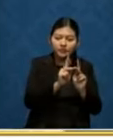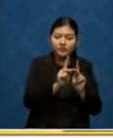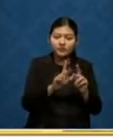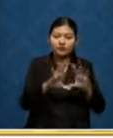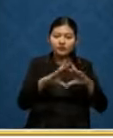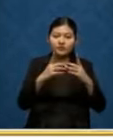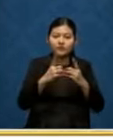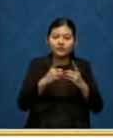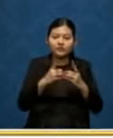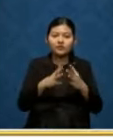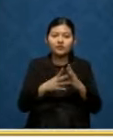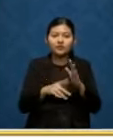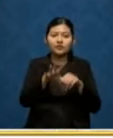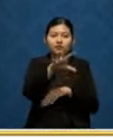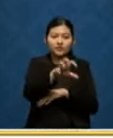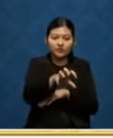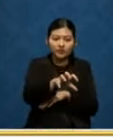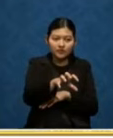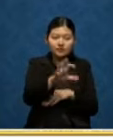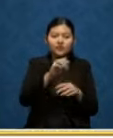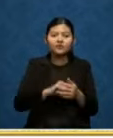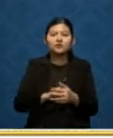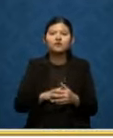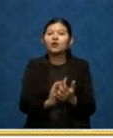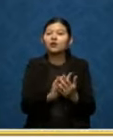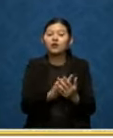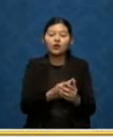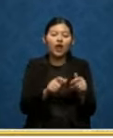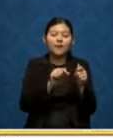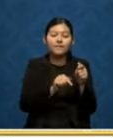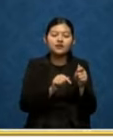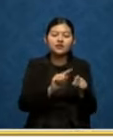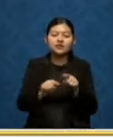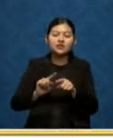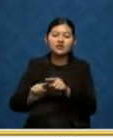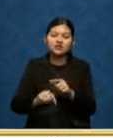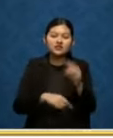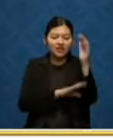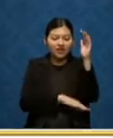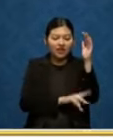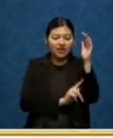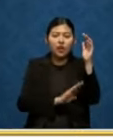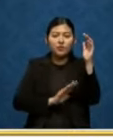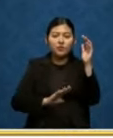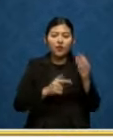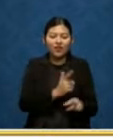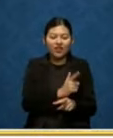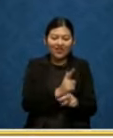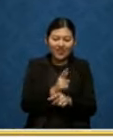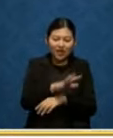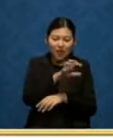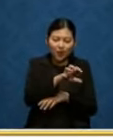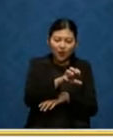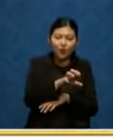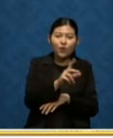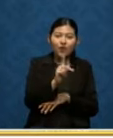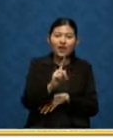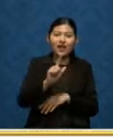ทั้งๆท่านอวยชัยก็ดีหรือว่าผู้นำทุกอำเภอนะครับในจังหวัดกระบี่เลี้ยงกุ้งกันเยอะเมื่อก่อนเขาเลี้ยงกุ้งก้ามกรามนะครับ